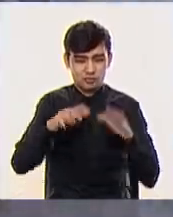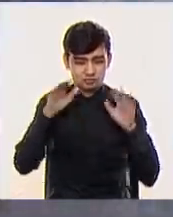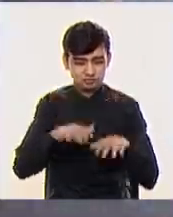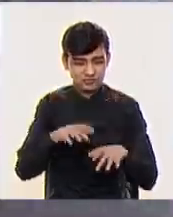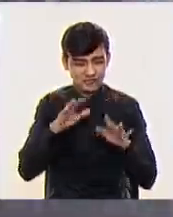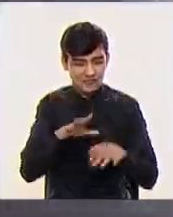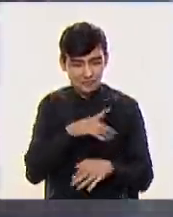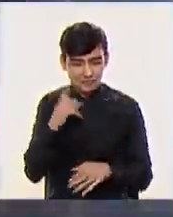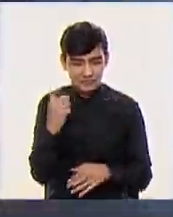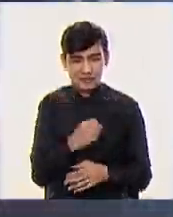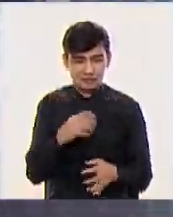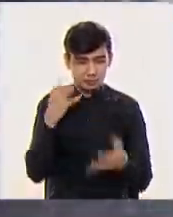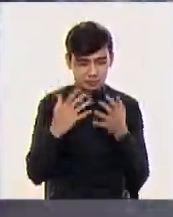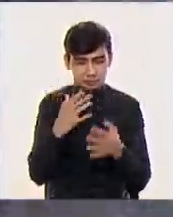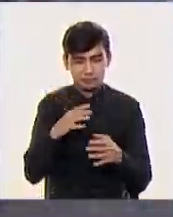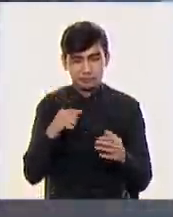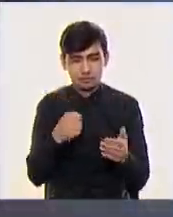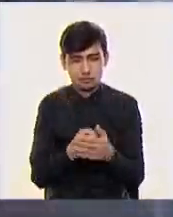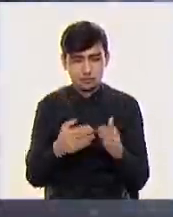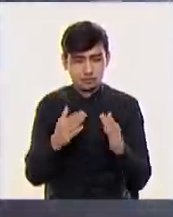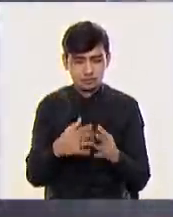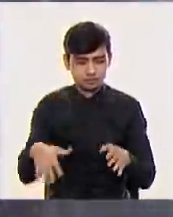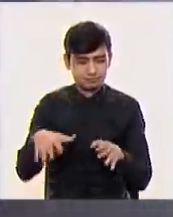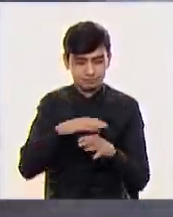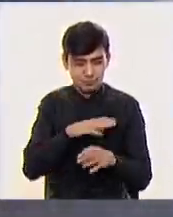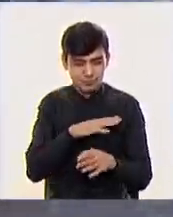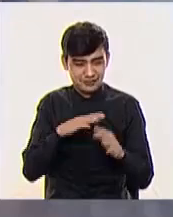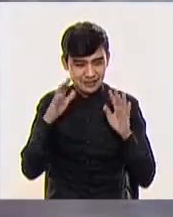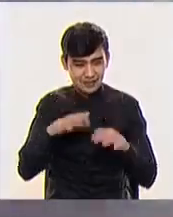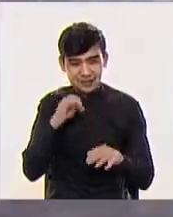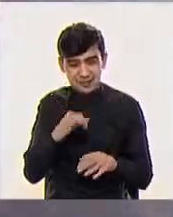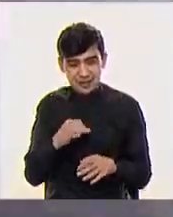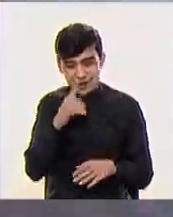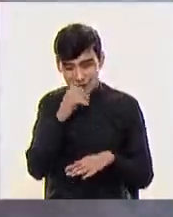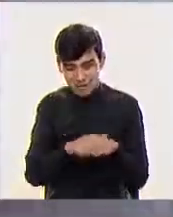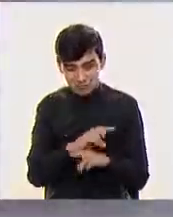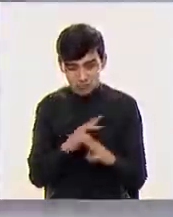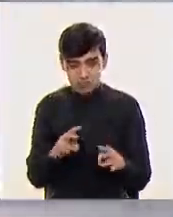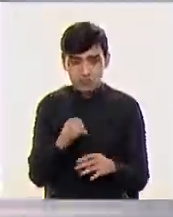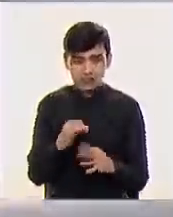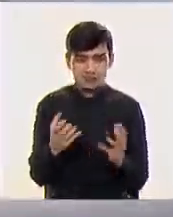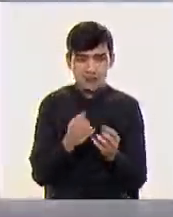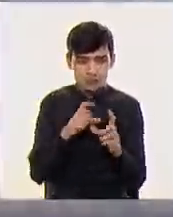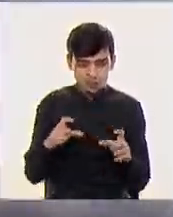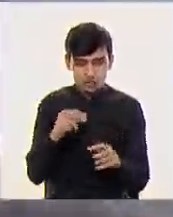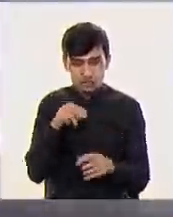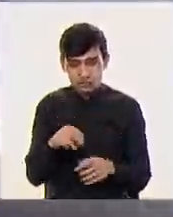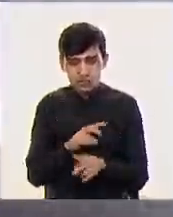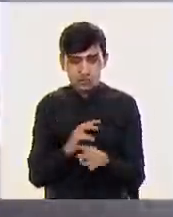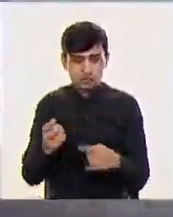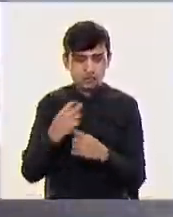апта бойы тоқтамай соққан боран үйлерге дейін көміп тастапты. Тұрғындар ауылға не әкімдіктен, не құтқарушылардан адам